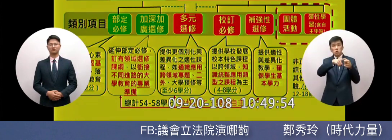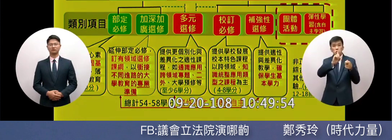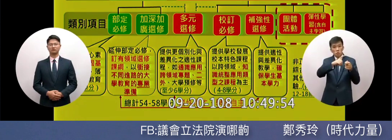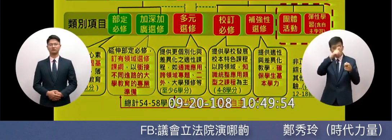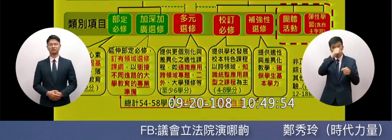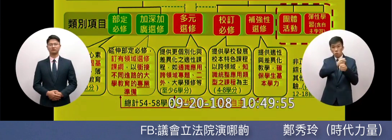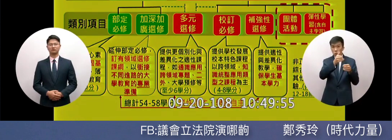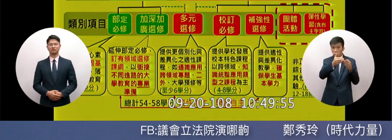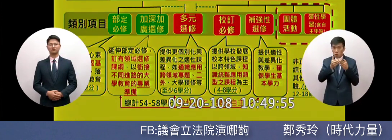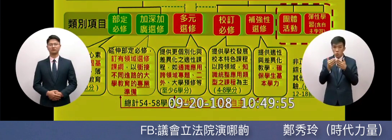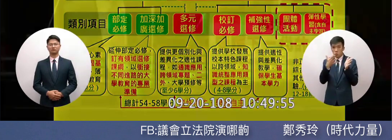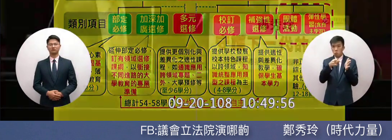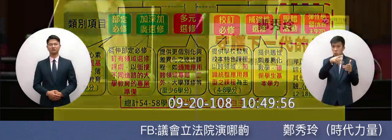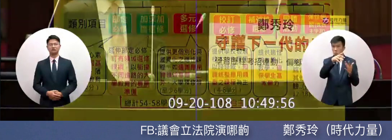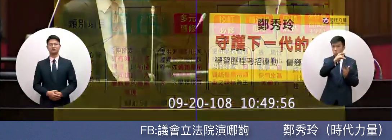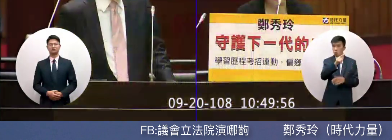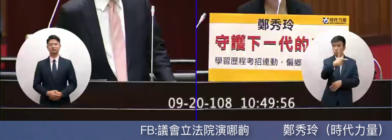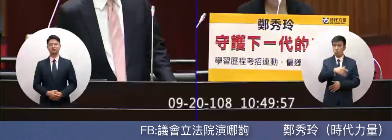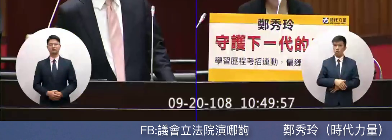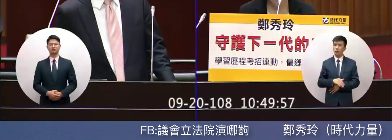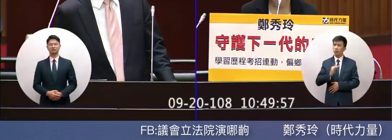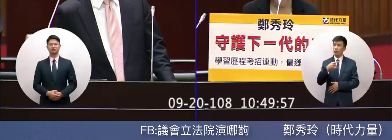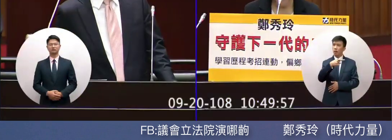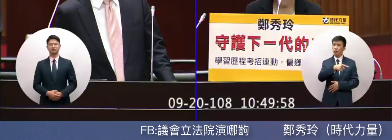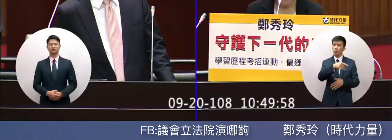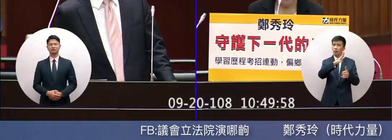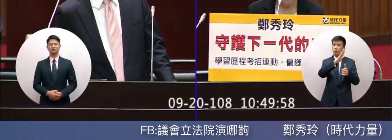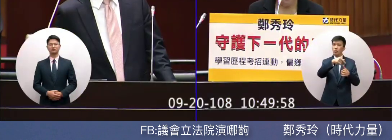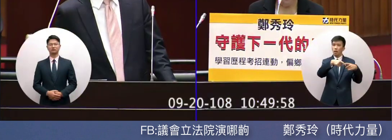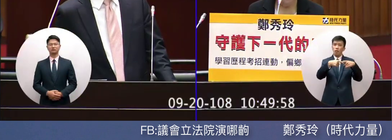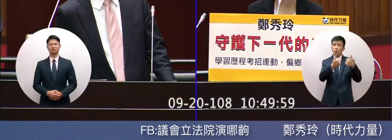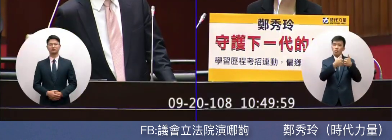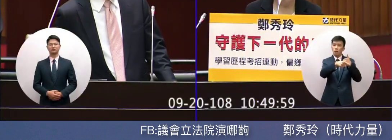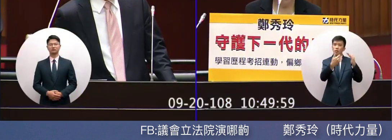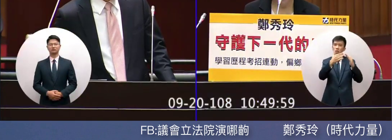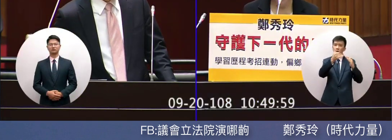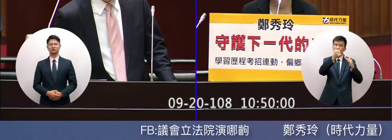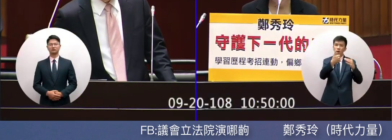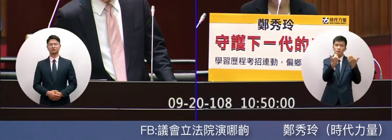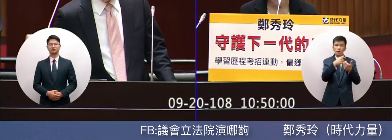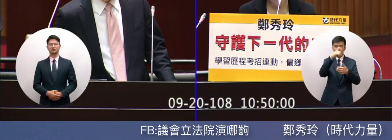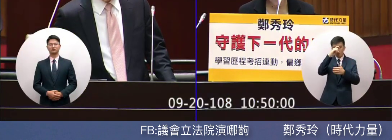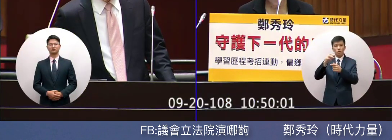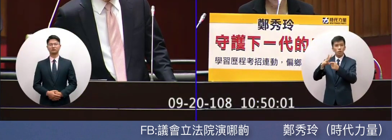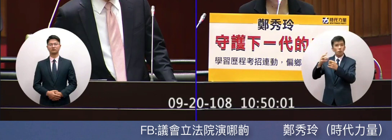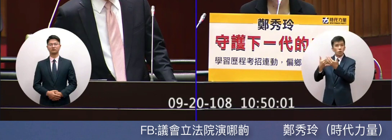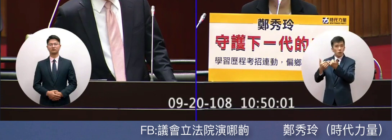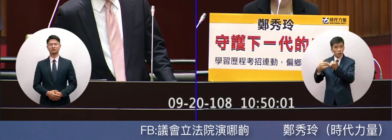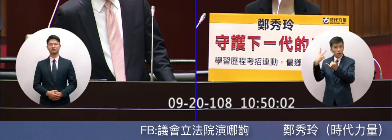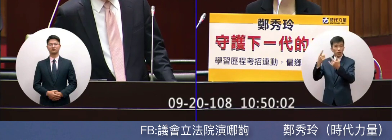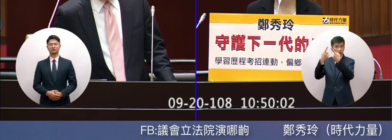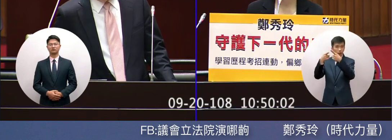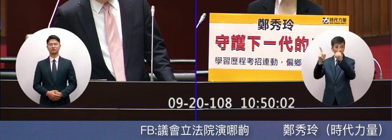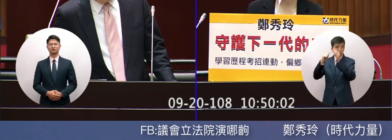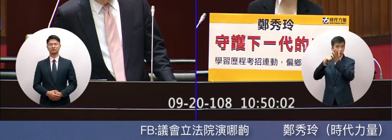工作哈，怎么反而这些招联会的这个校长们反而要要求我们高中生的选课啊，要跟大学的